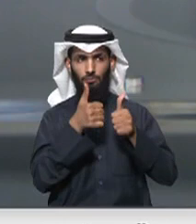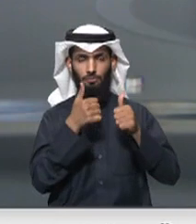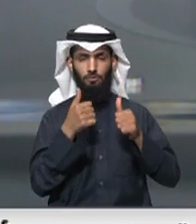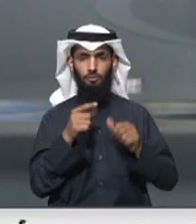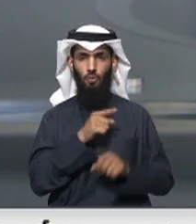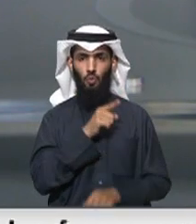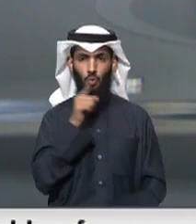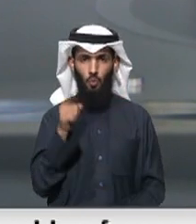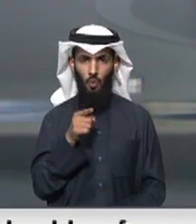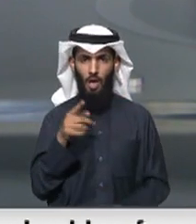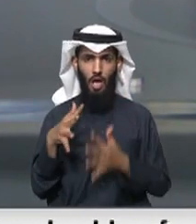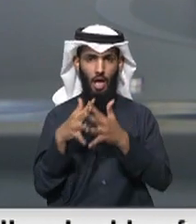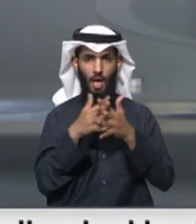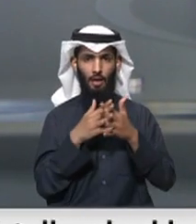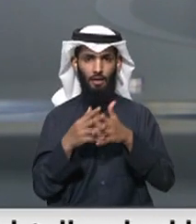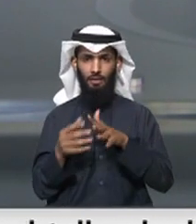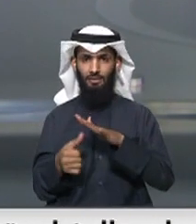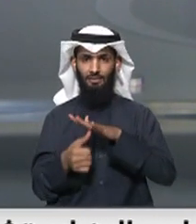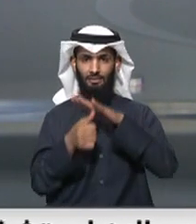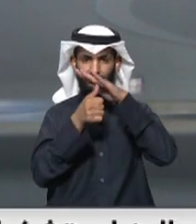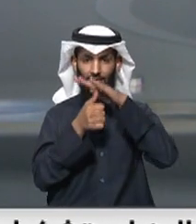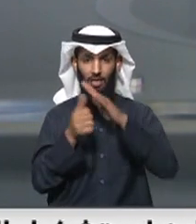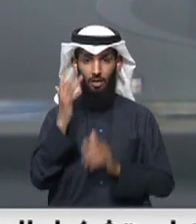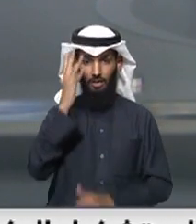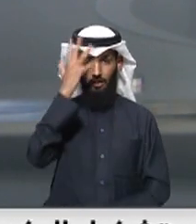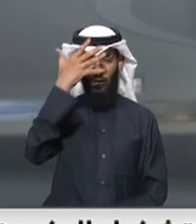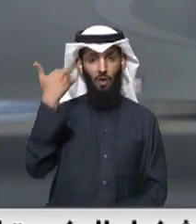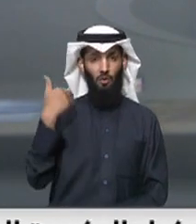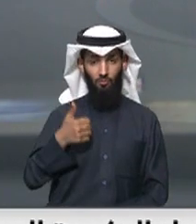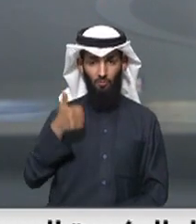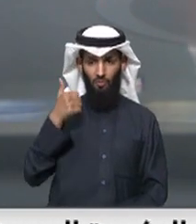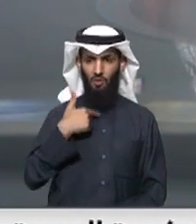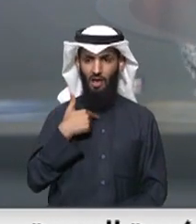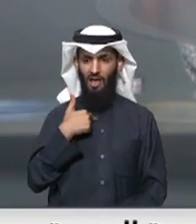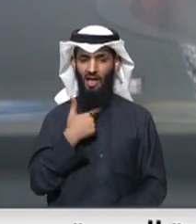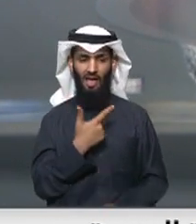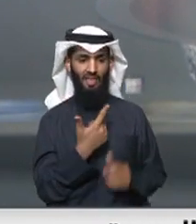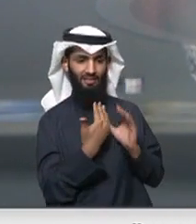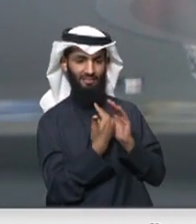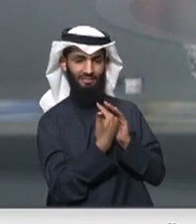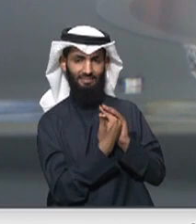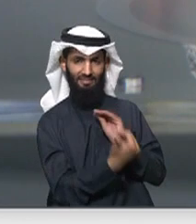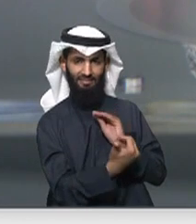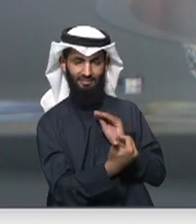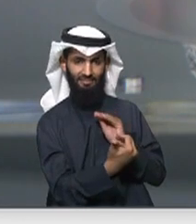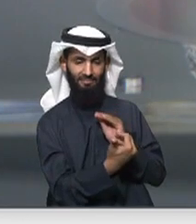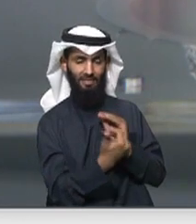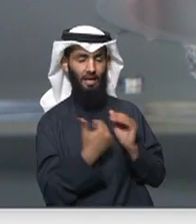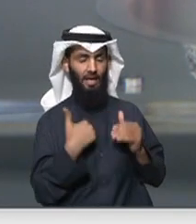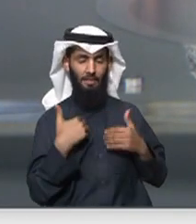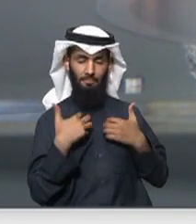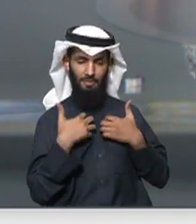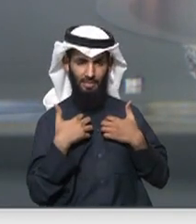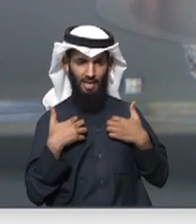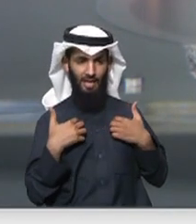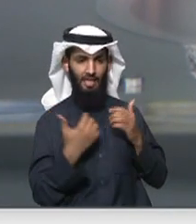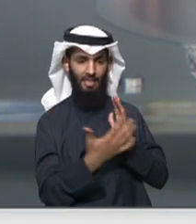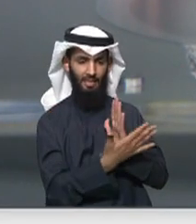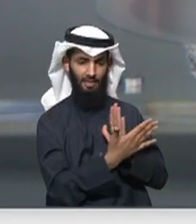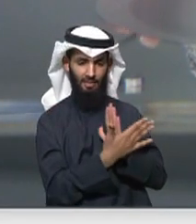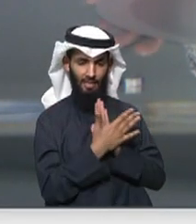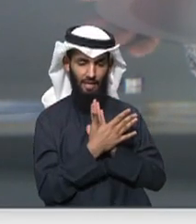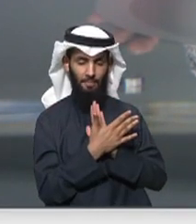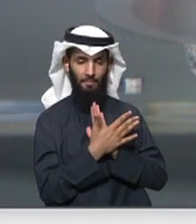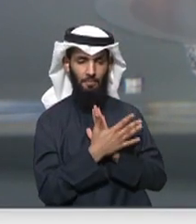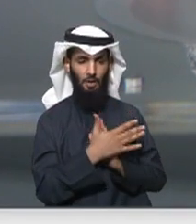علق الرئيس الامريكي السابق دونالد ترامب على انسحاب منافسه بقوله انه يشرف للغايه تاييد تي سانتس